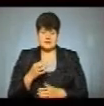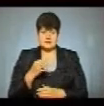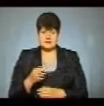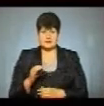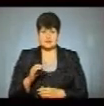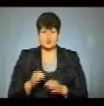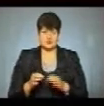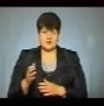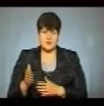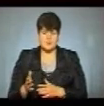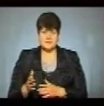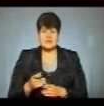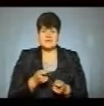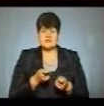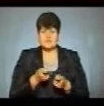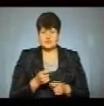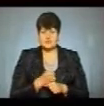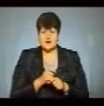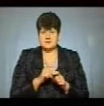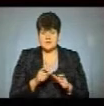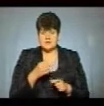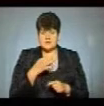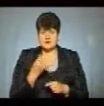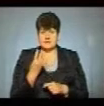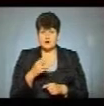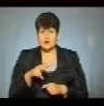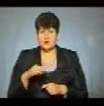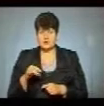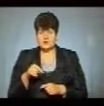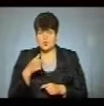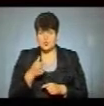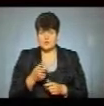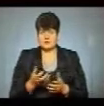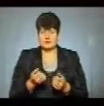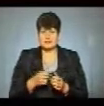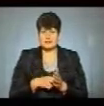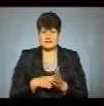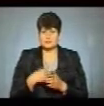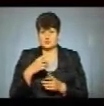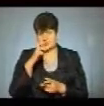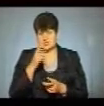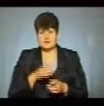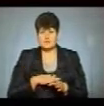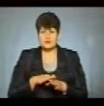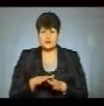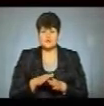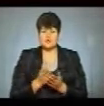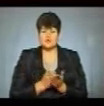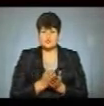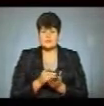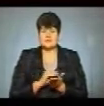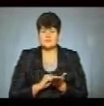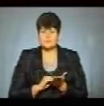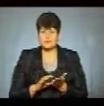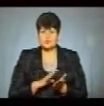Бурда. За словами завідувачки аптеки Ольги Жирухи, 4 лютого цього року до них надійшов лист від обласної державної виконавчої служби, в якому повідомили,